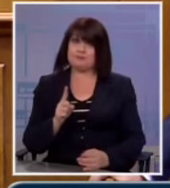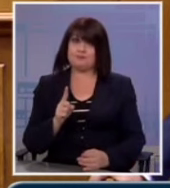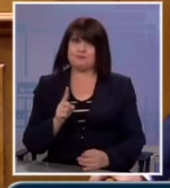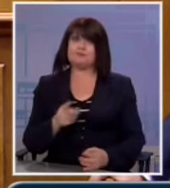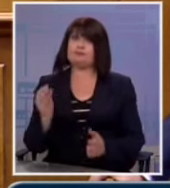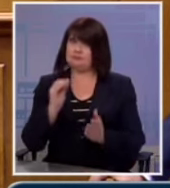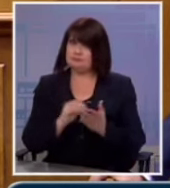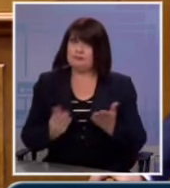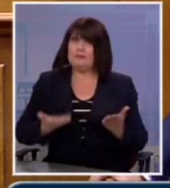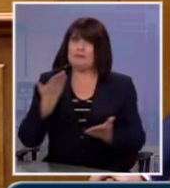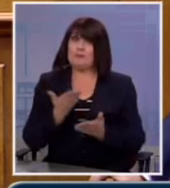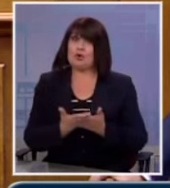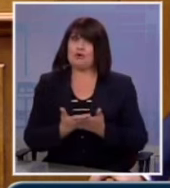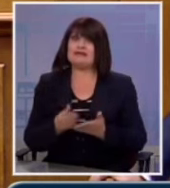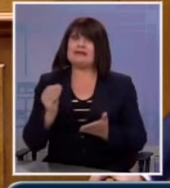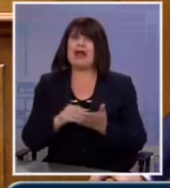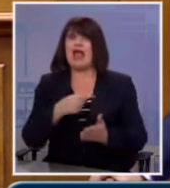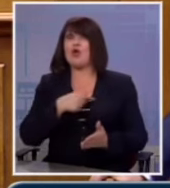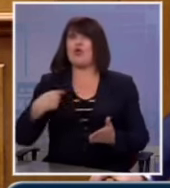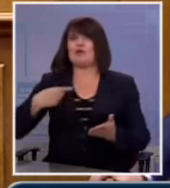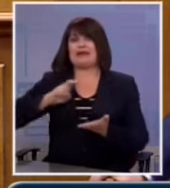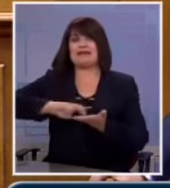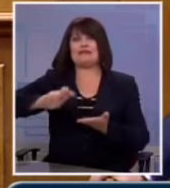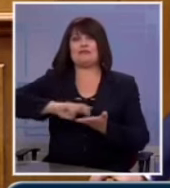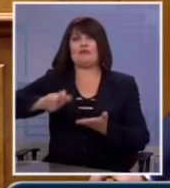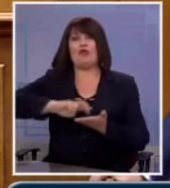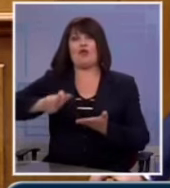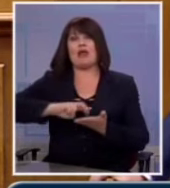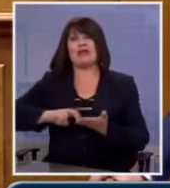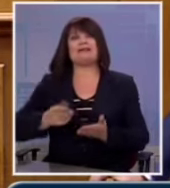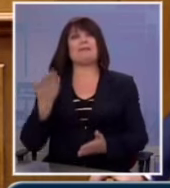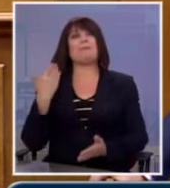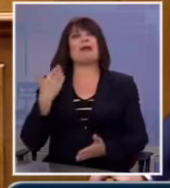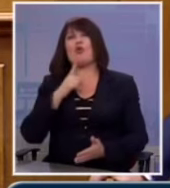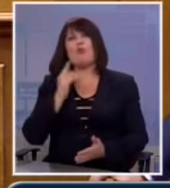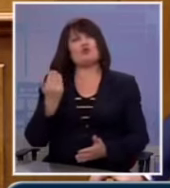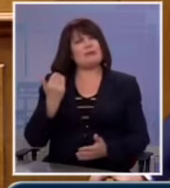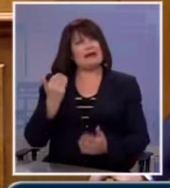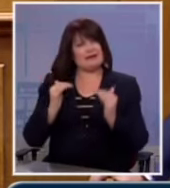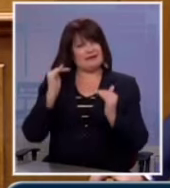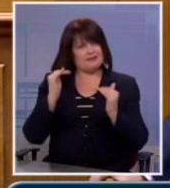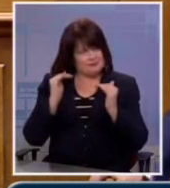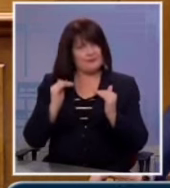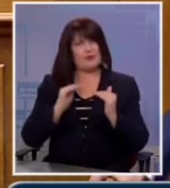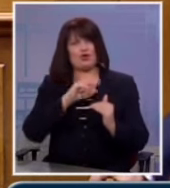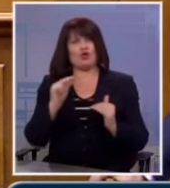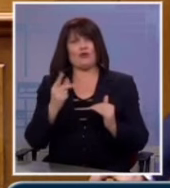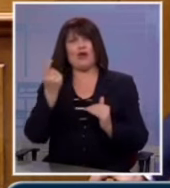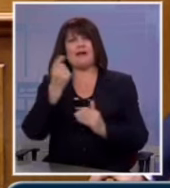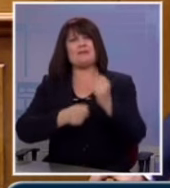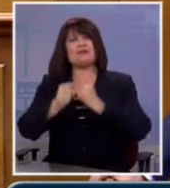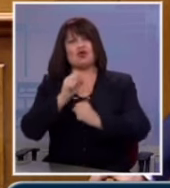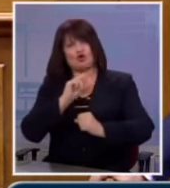καθώς και την πρόταση για επαναφορά των εργοδοτικών εισφορών στο προηγούμενο επίπεδο πριν από 1,5